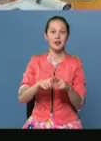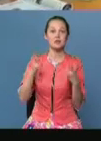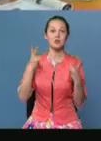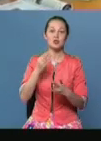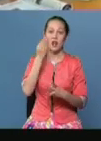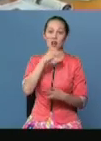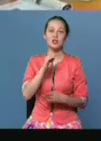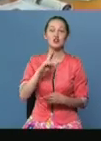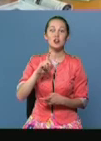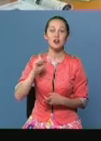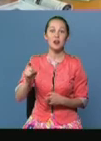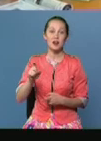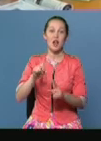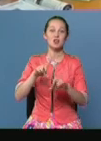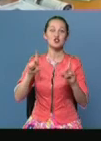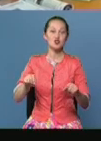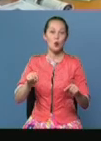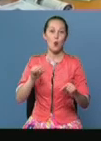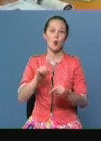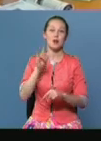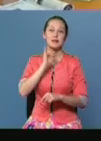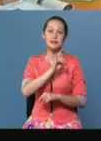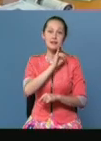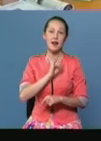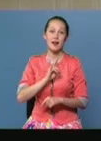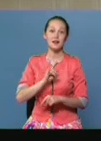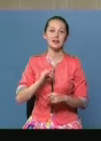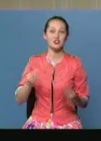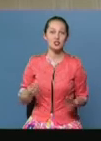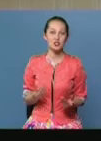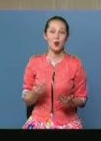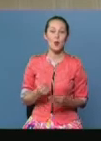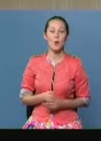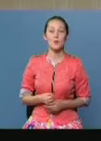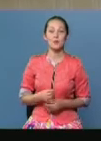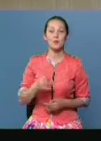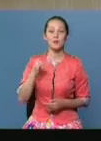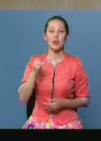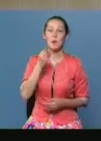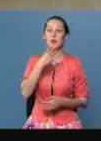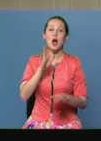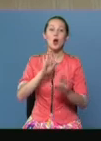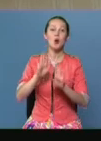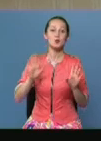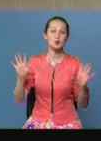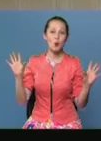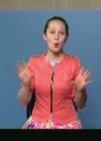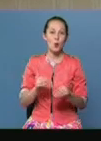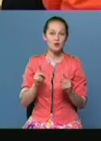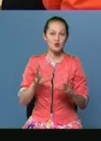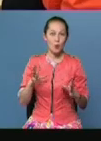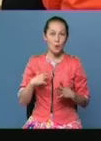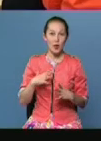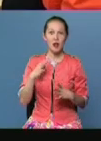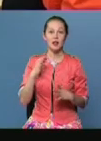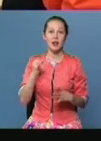услуги ЖКХ, современные школы и детские сады. В списке наказов большой пласт вопросов касается благоустройства. Активисты уверены, Ижевску жизненно